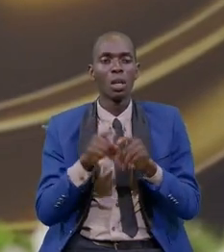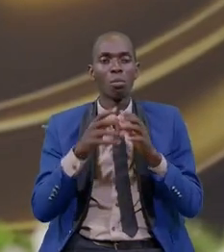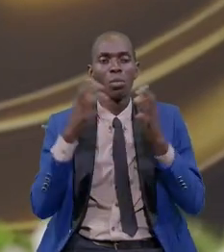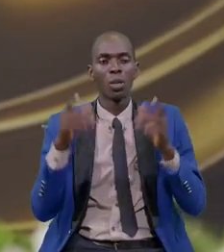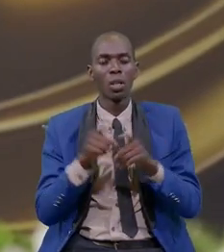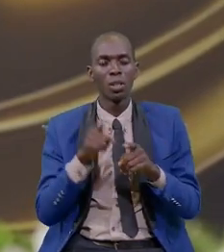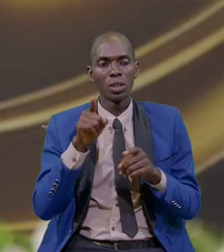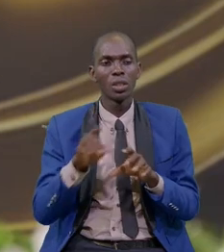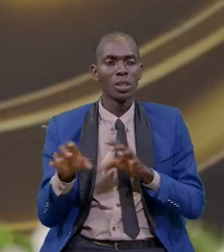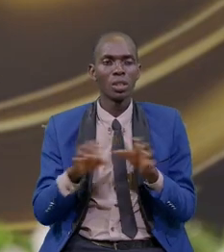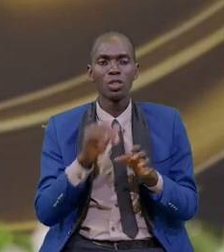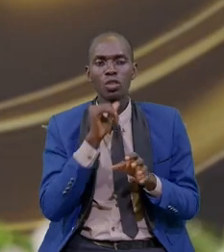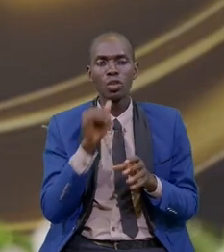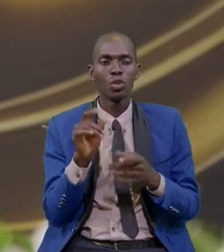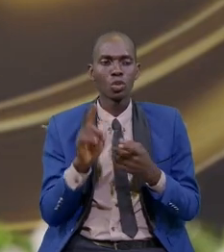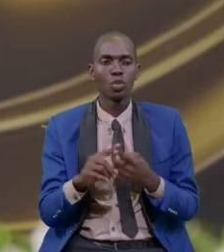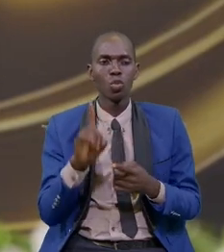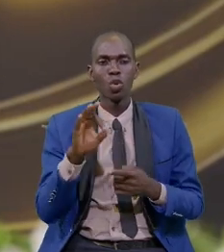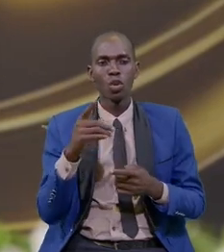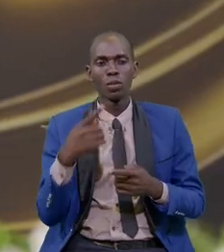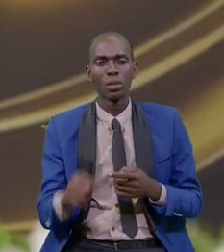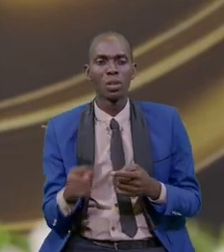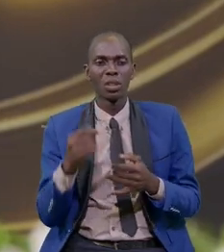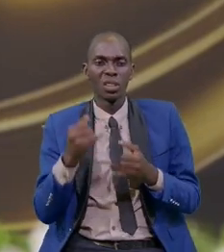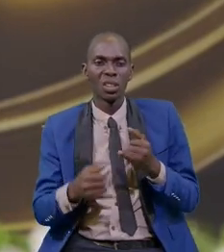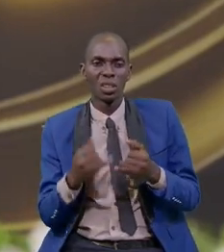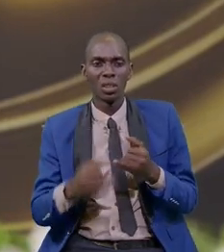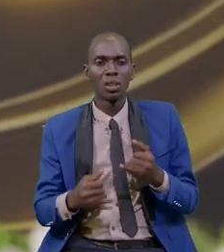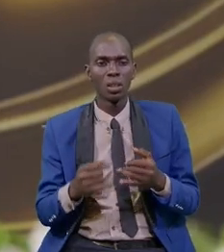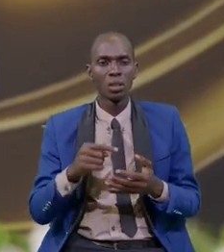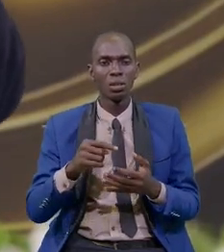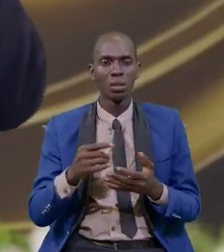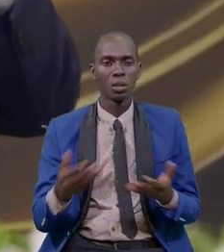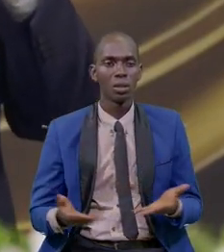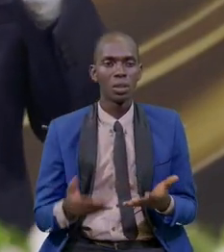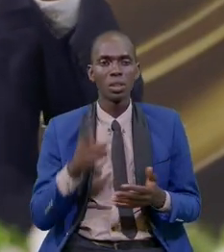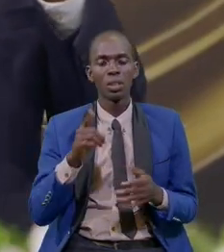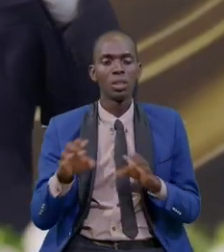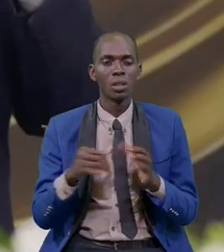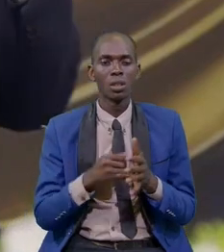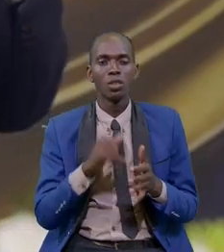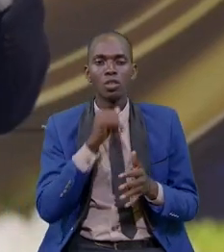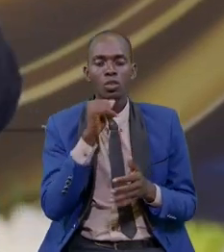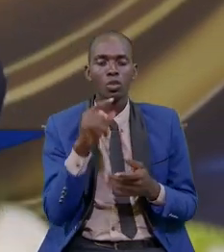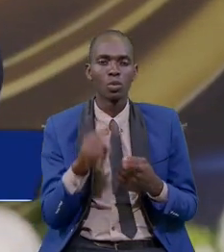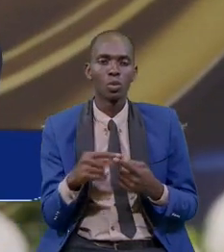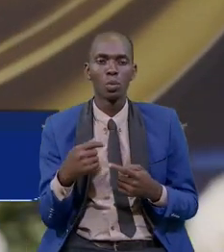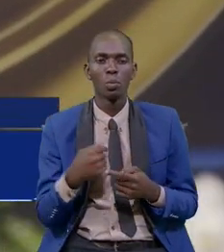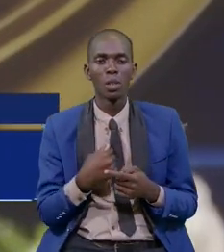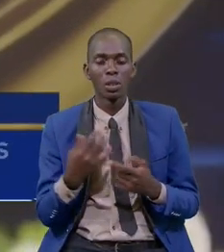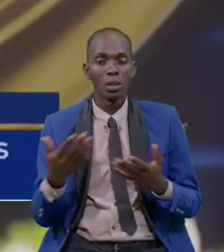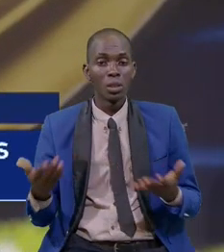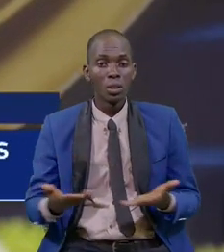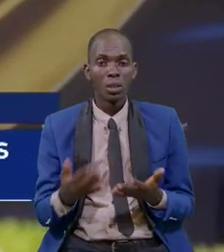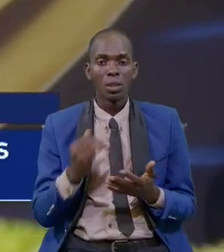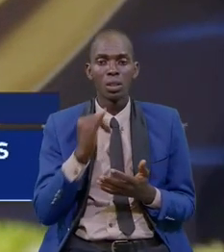plus petits, c'est à moi que vous ne les avez pas faites. Verset 46, voici Christ. Ce n'est pas moi